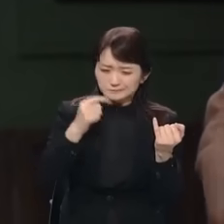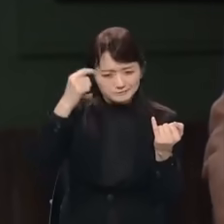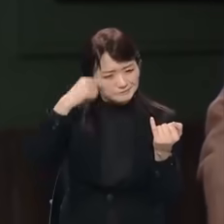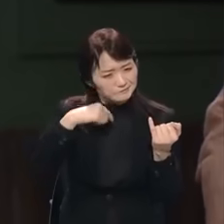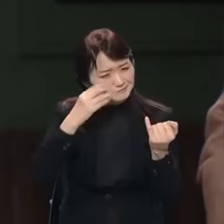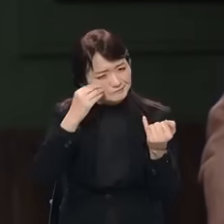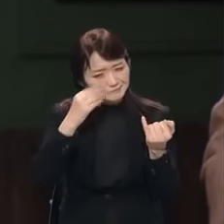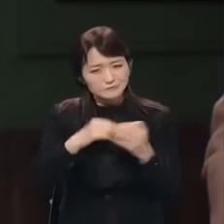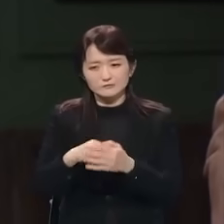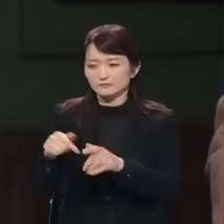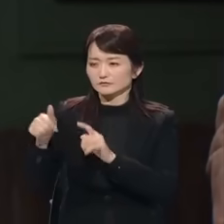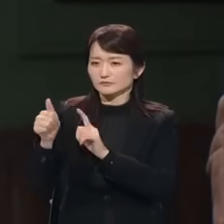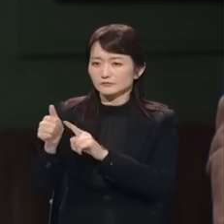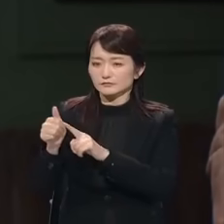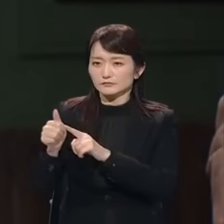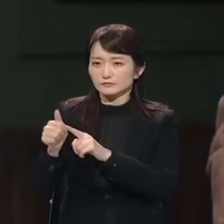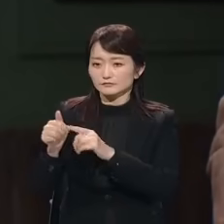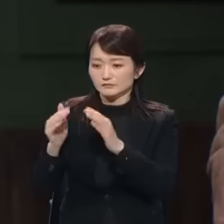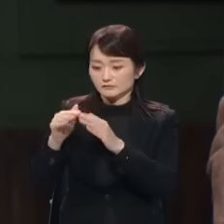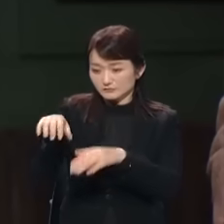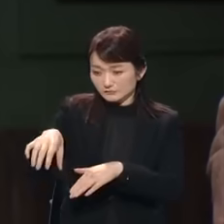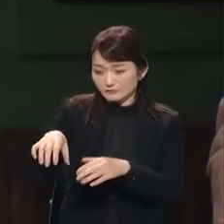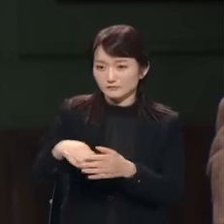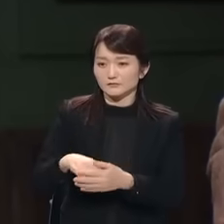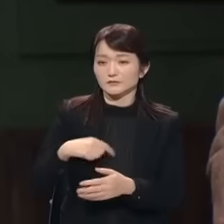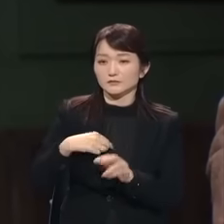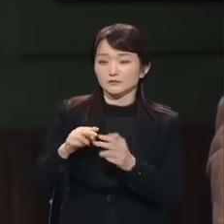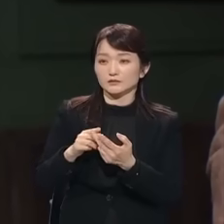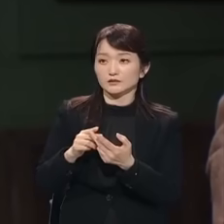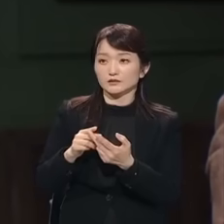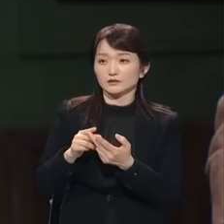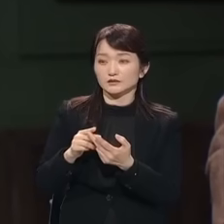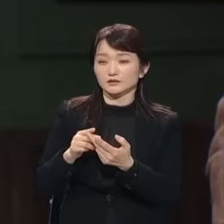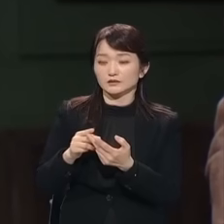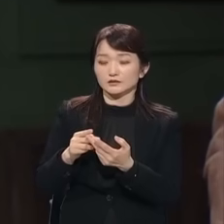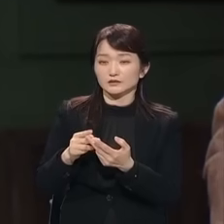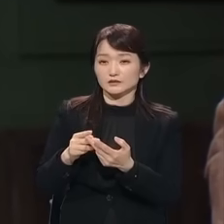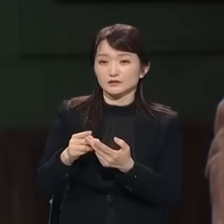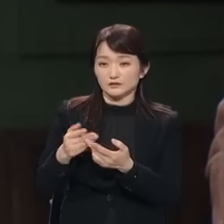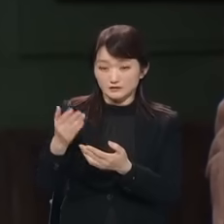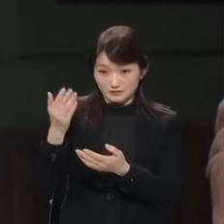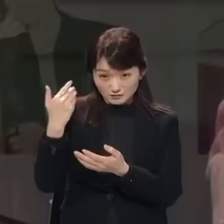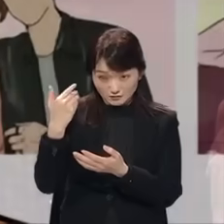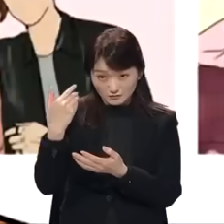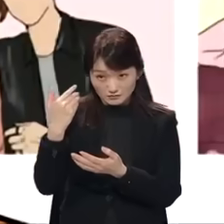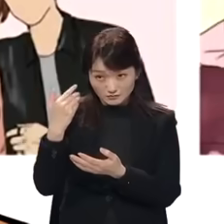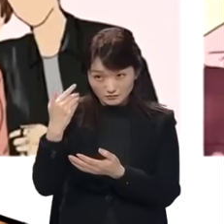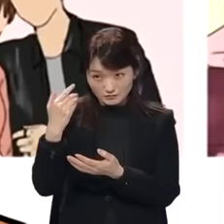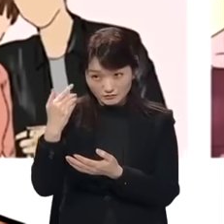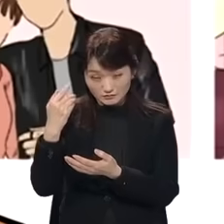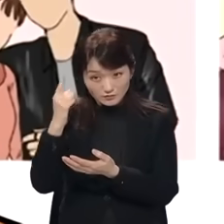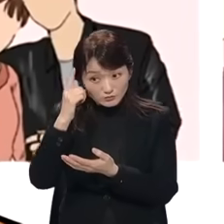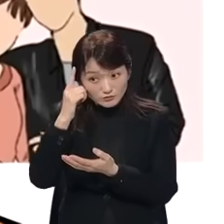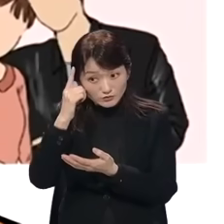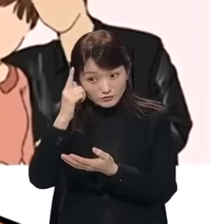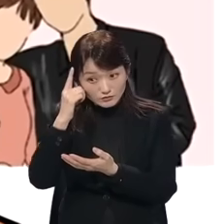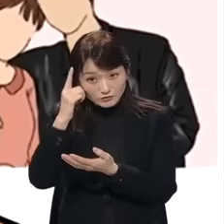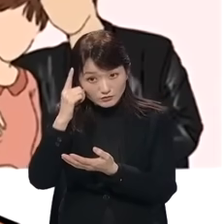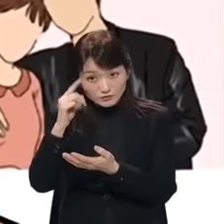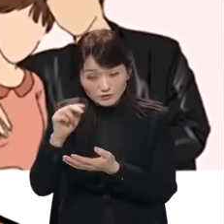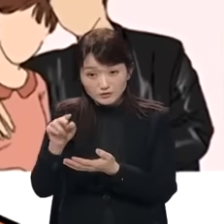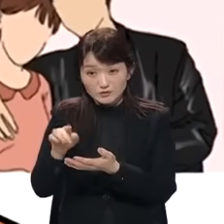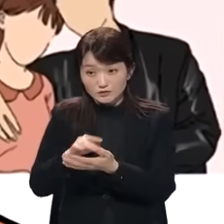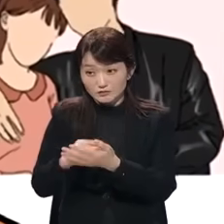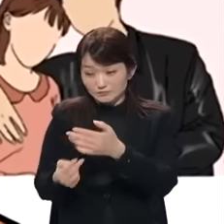오피스텔에서이 남자친구가 본인 만나기 전에 쓰던 옛날 휴대 전화들을 보게 됐던 건데 그 안을 보니까 거기에 그 제자라는